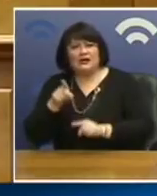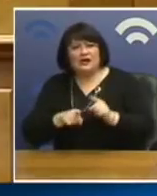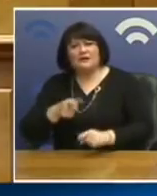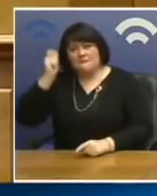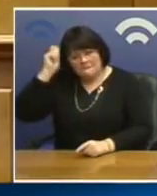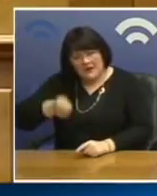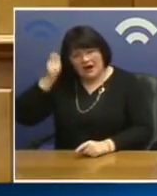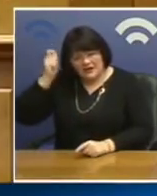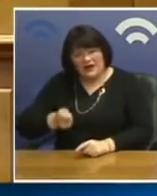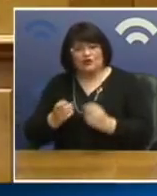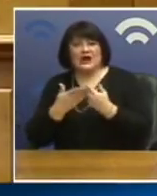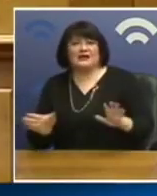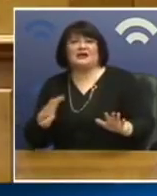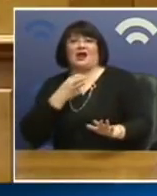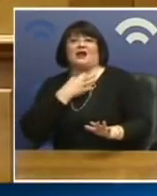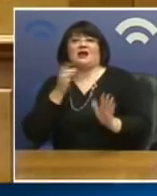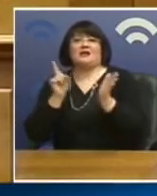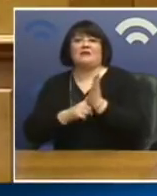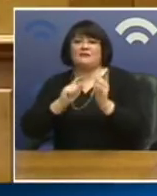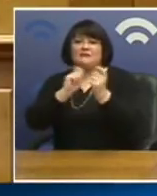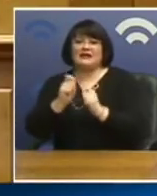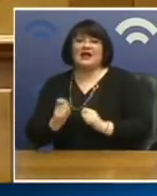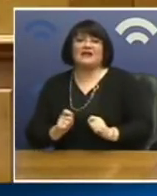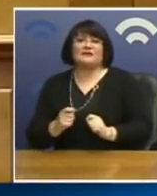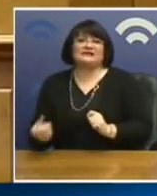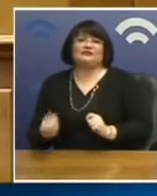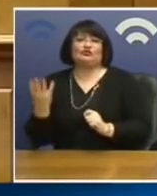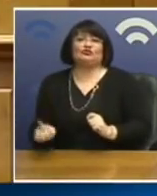παραδεχόντουσαν δημοσίως την ανάγκη να προχωρήσει αυτή η μεταρρύθμιση του εξυγχρονισμού.